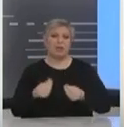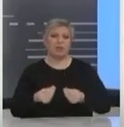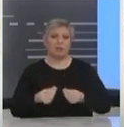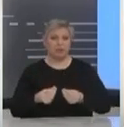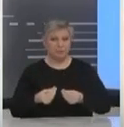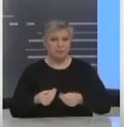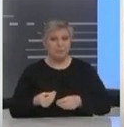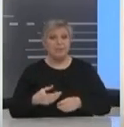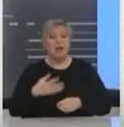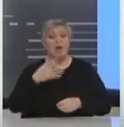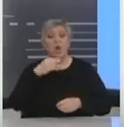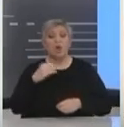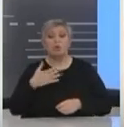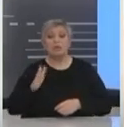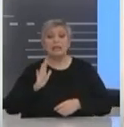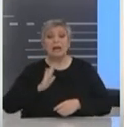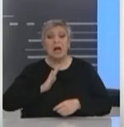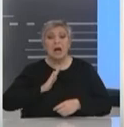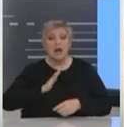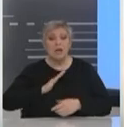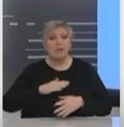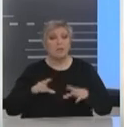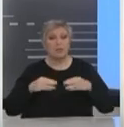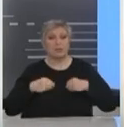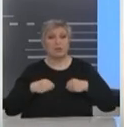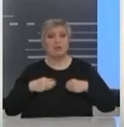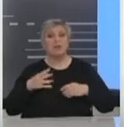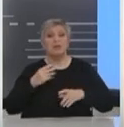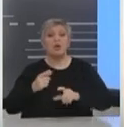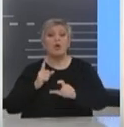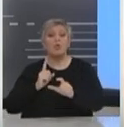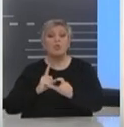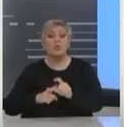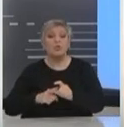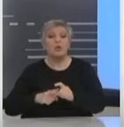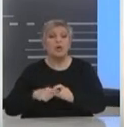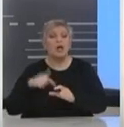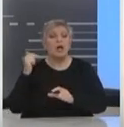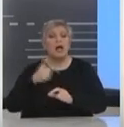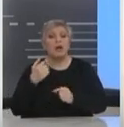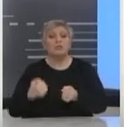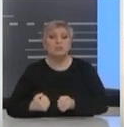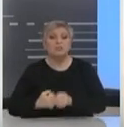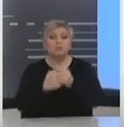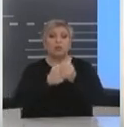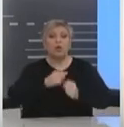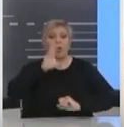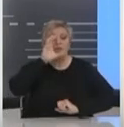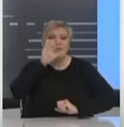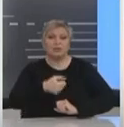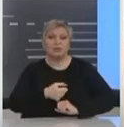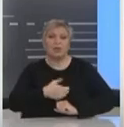αποδοκιμάστηκε από το λαό. Γιατί ο κομμουνισμός στην Ελλάδα παρουσιάστηκε σαν σύμμαχος του βουλγάρικου